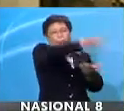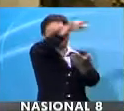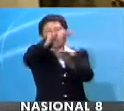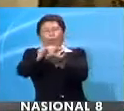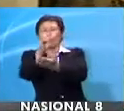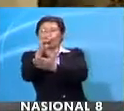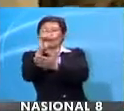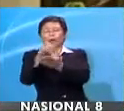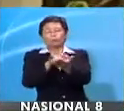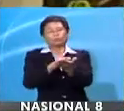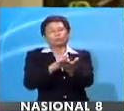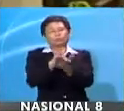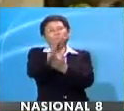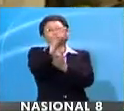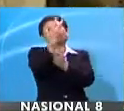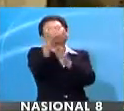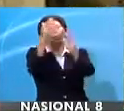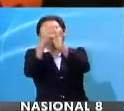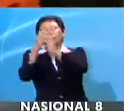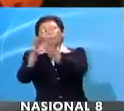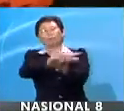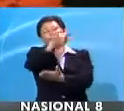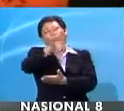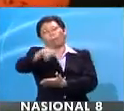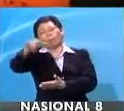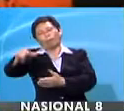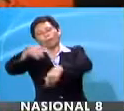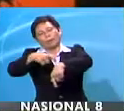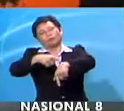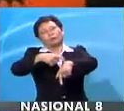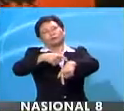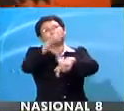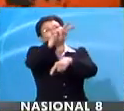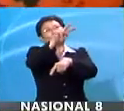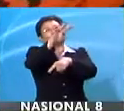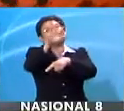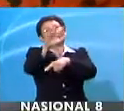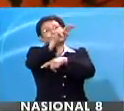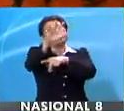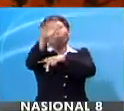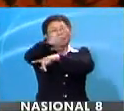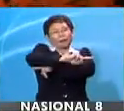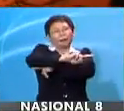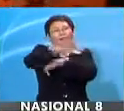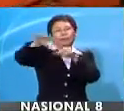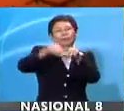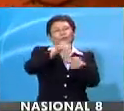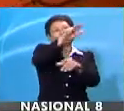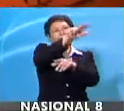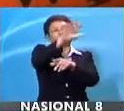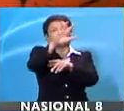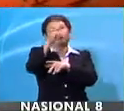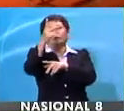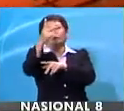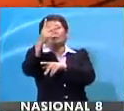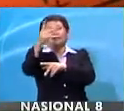Oman, seterusnya ke 12 bandar lain. Perjalanan yang akan mengambil masa selama 25 hari merangkumi 35,000